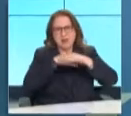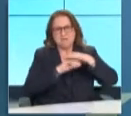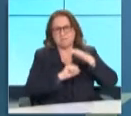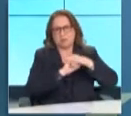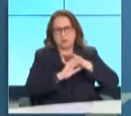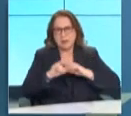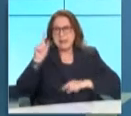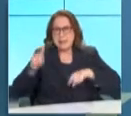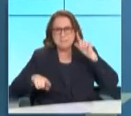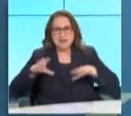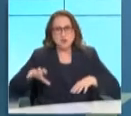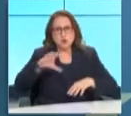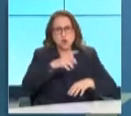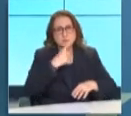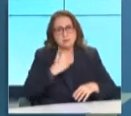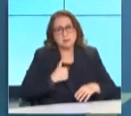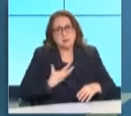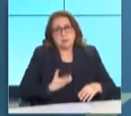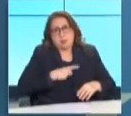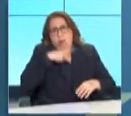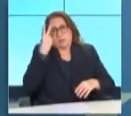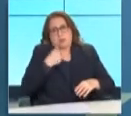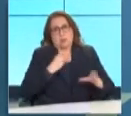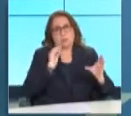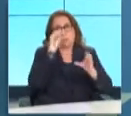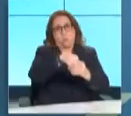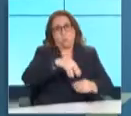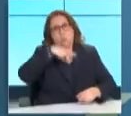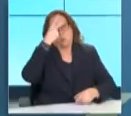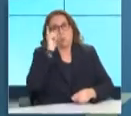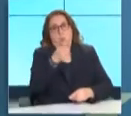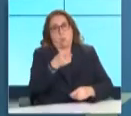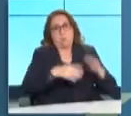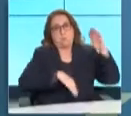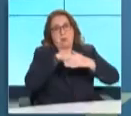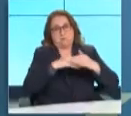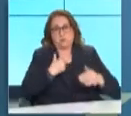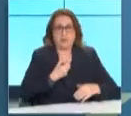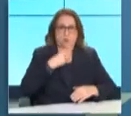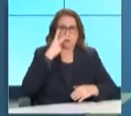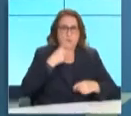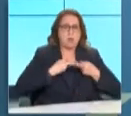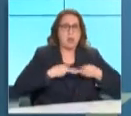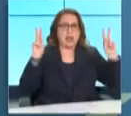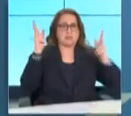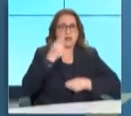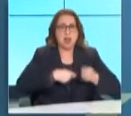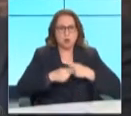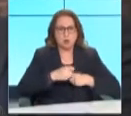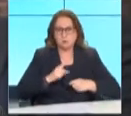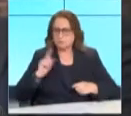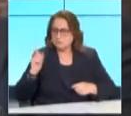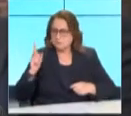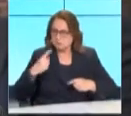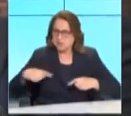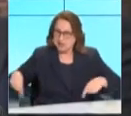υπάρχει κατανόηση για το πώς δουλεύει η χονδρεμπορική αγορά φυσικού αερίου, πώς έχει γίνει αντικείμενο κερδοσκοπίας και αντανακλά πια,